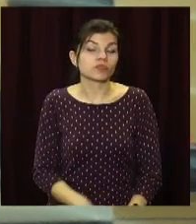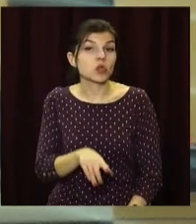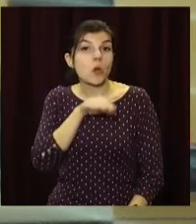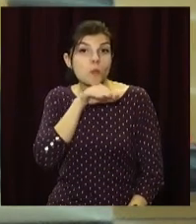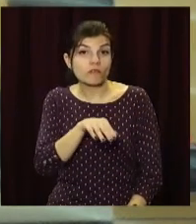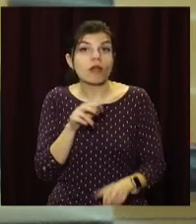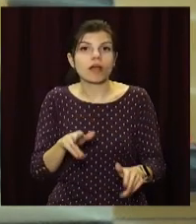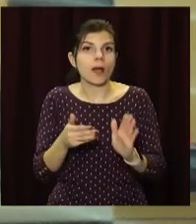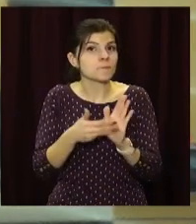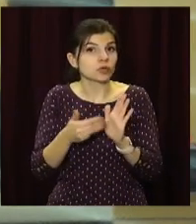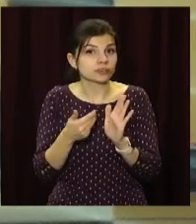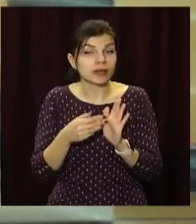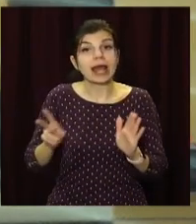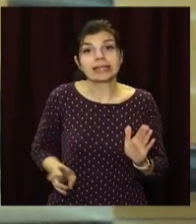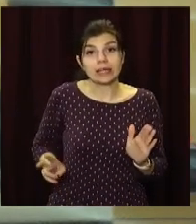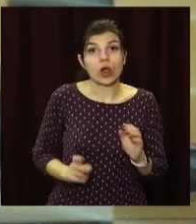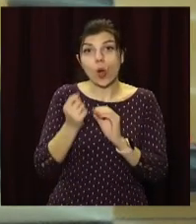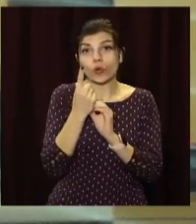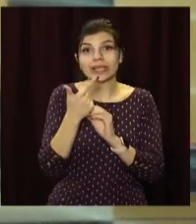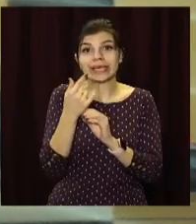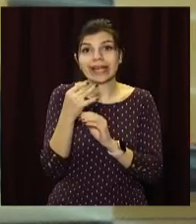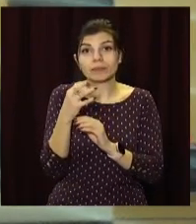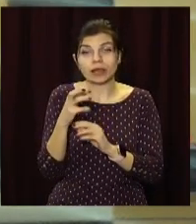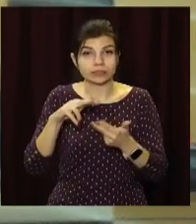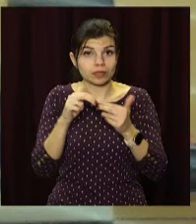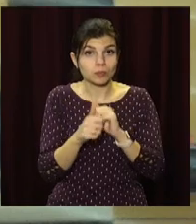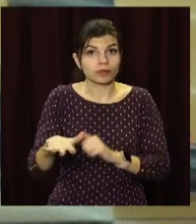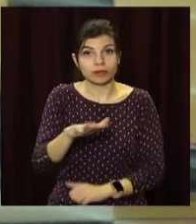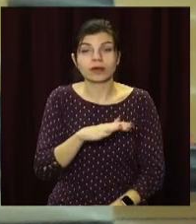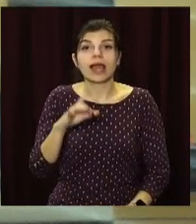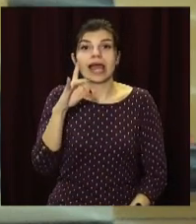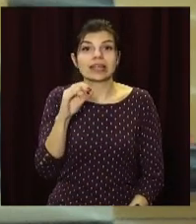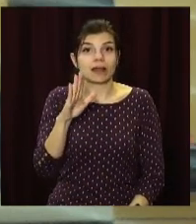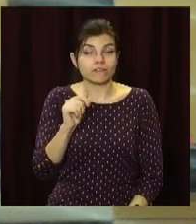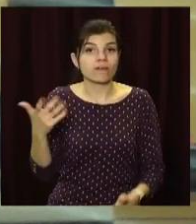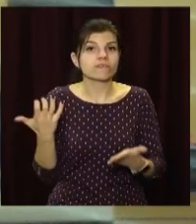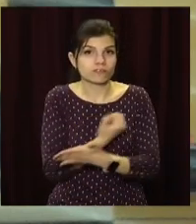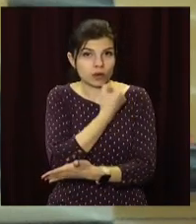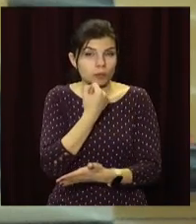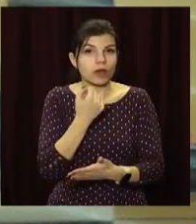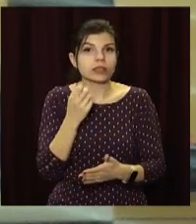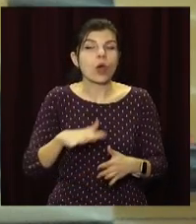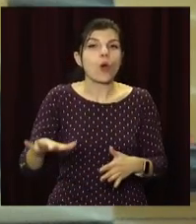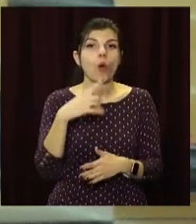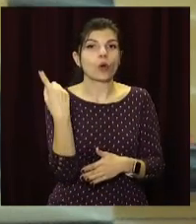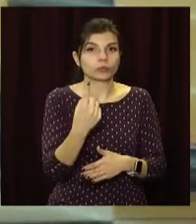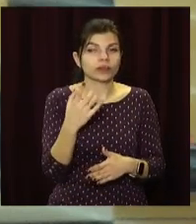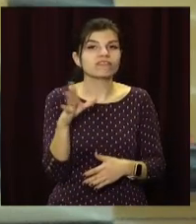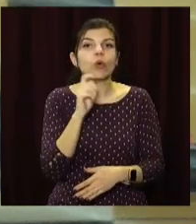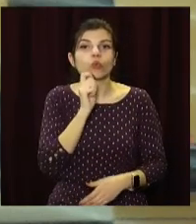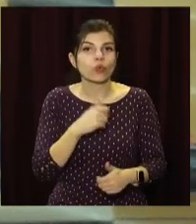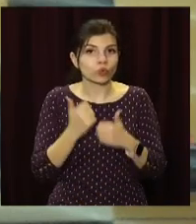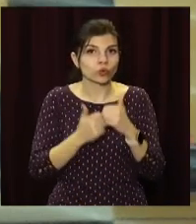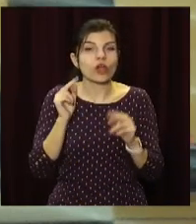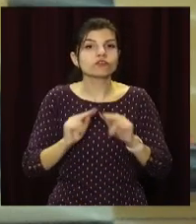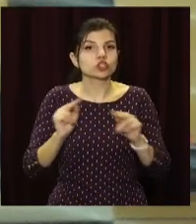Професія як покликання. Директорка 11-ї гімназії Кам'янської Наталія Рева вибрала перемогу на обласному етапі всеукраїнського